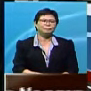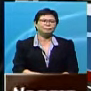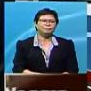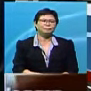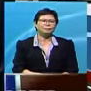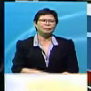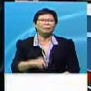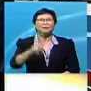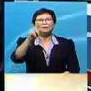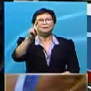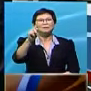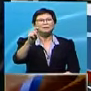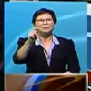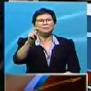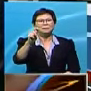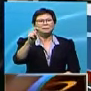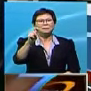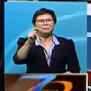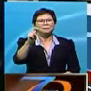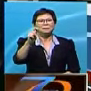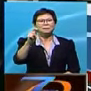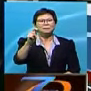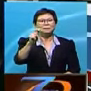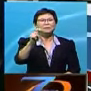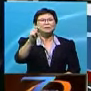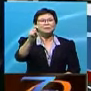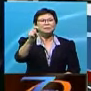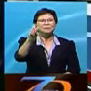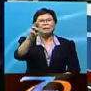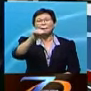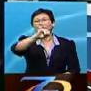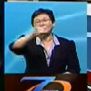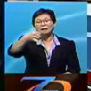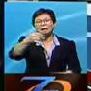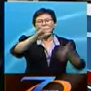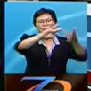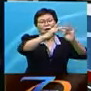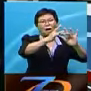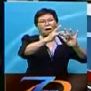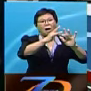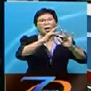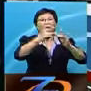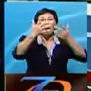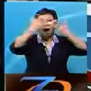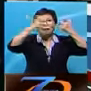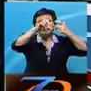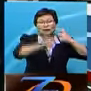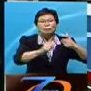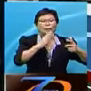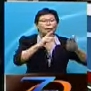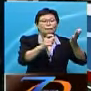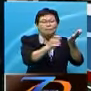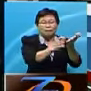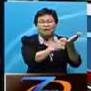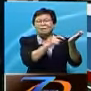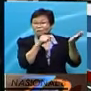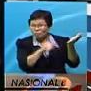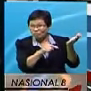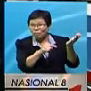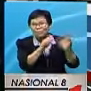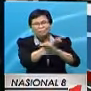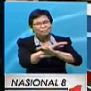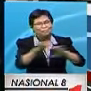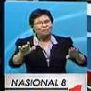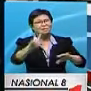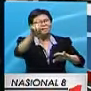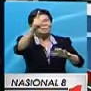Sementara itu, Tunku Ismail Sultan Ibrahim dalam kenyataan di laman Facebook Harimau Selatan turut menyatakan pena pemacu tersebut